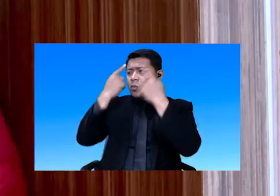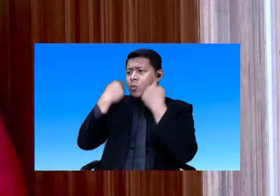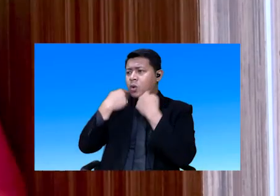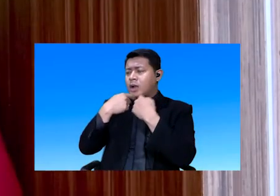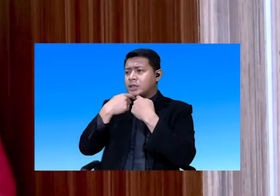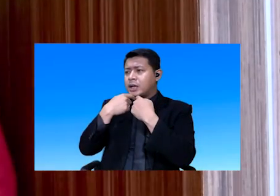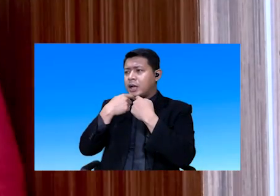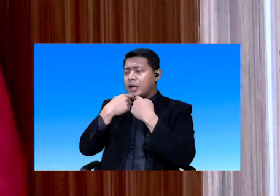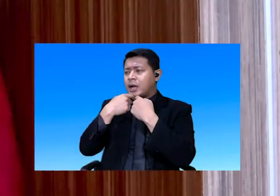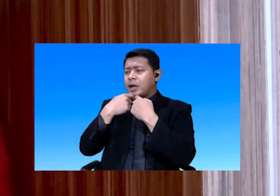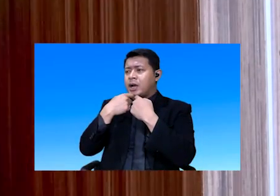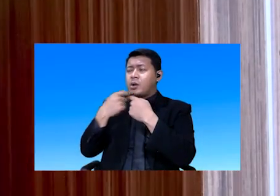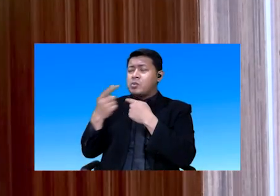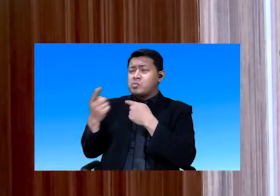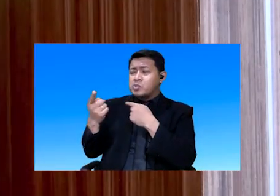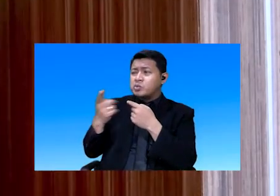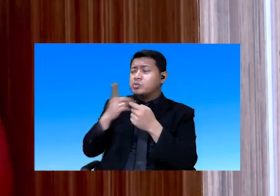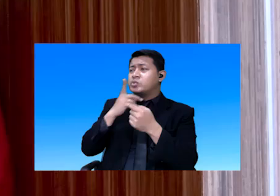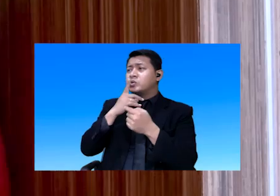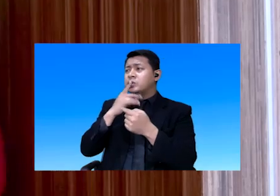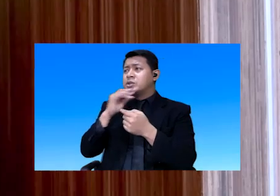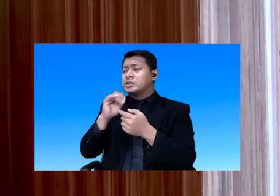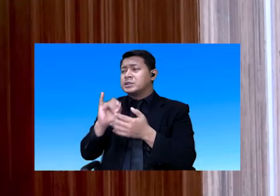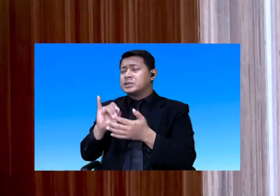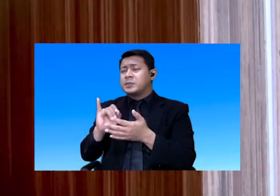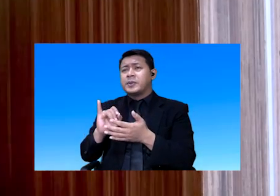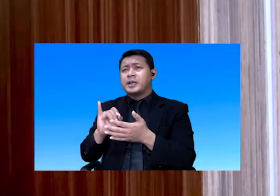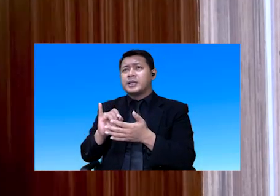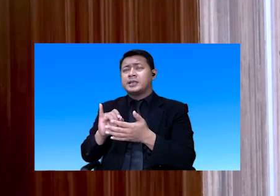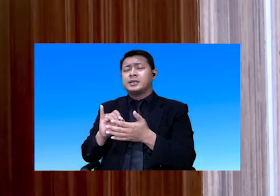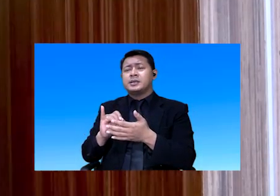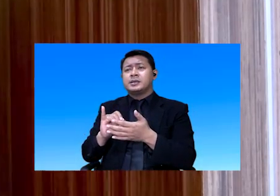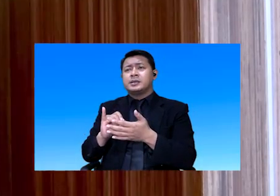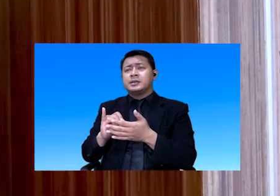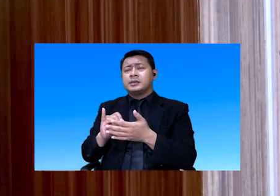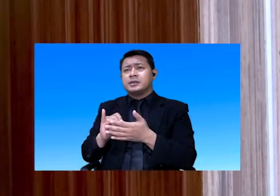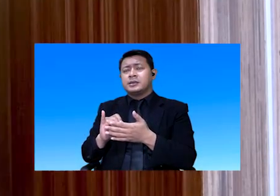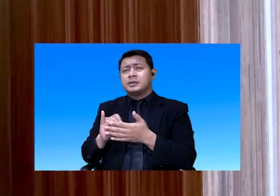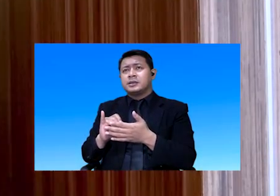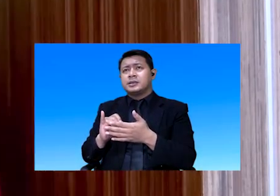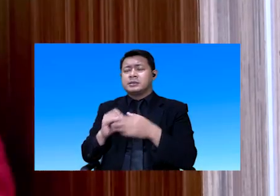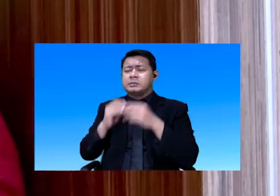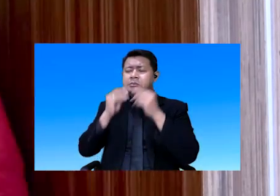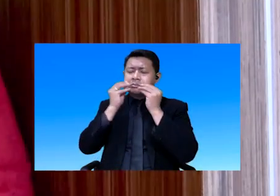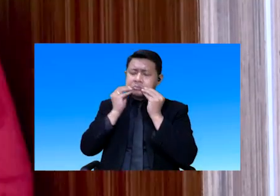bertinta belang? Cerminan tindakan bayangkan